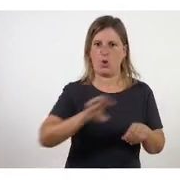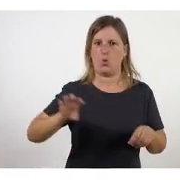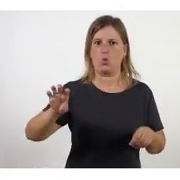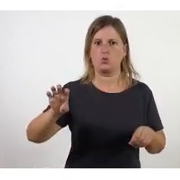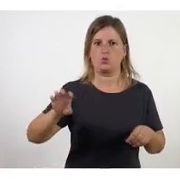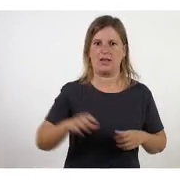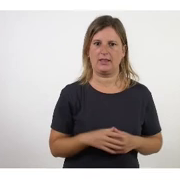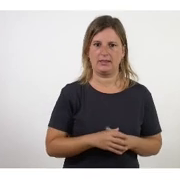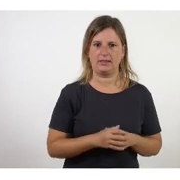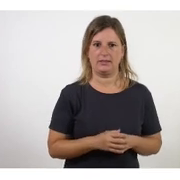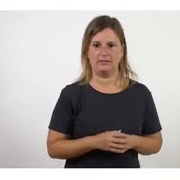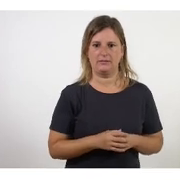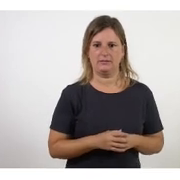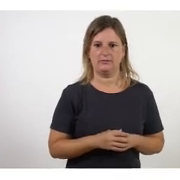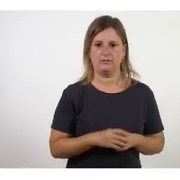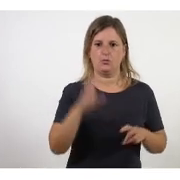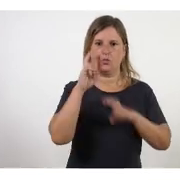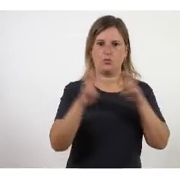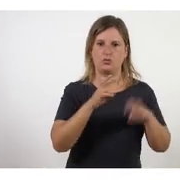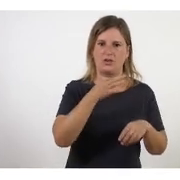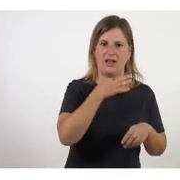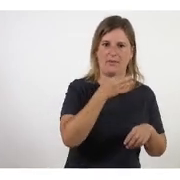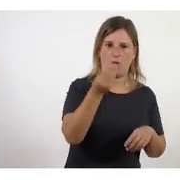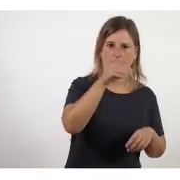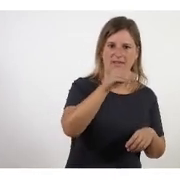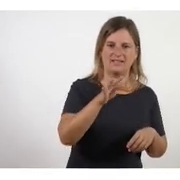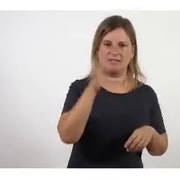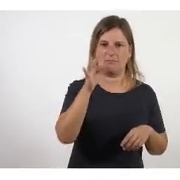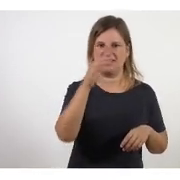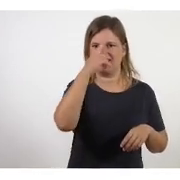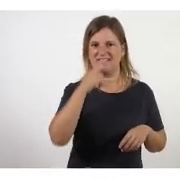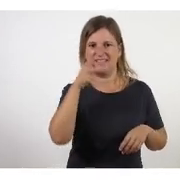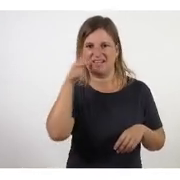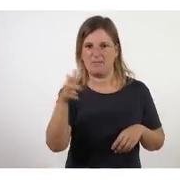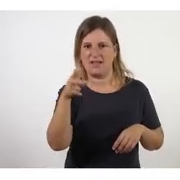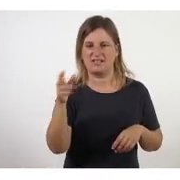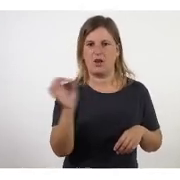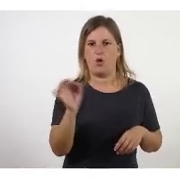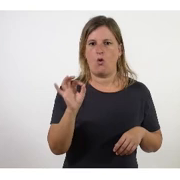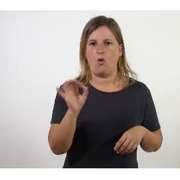que està passant. Suposo que busquen poder combinar veu en off amb imatges i potser fins i tot